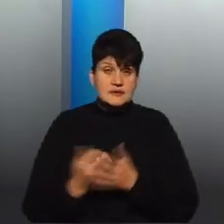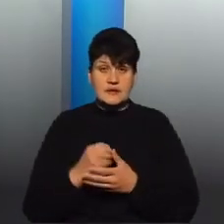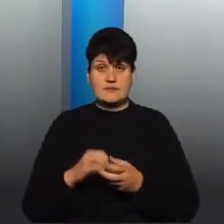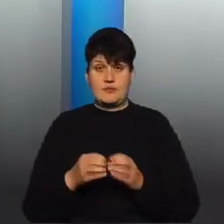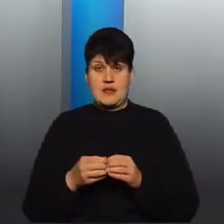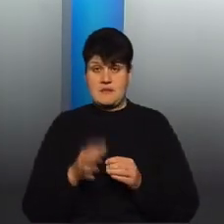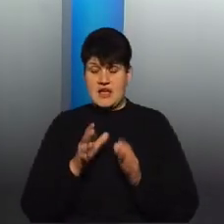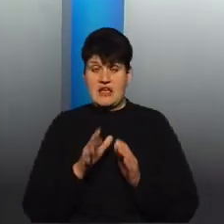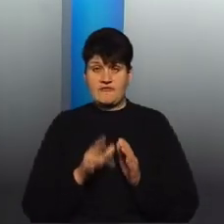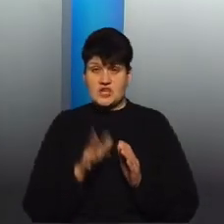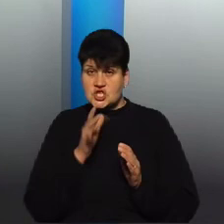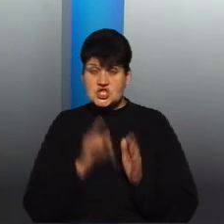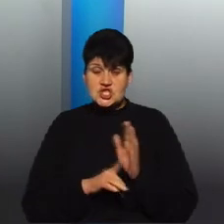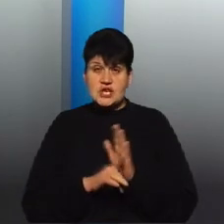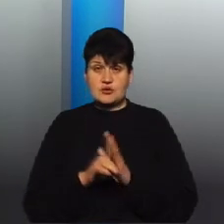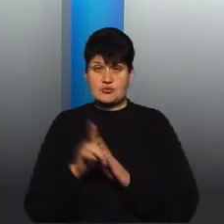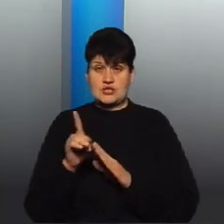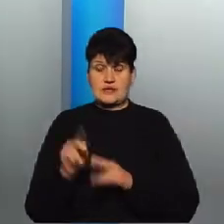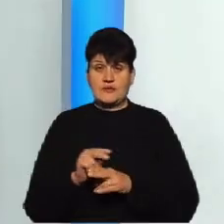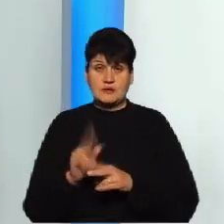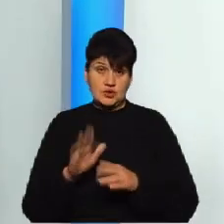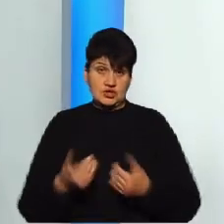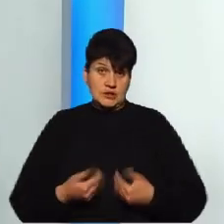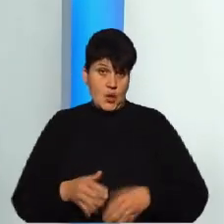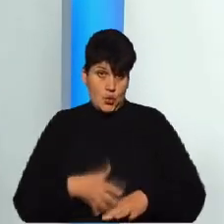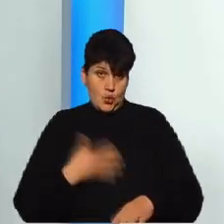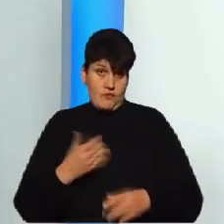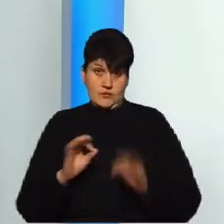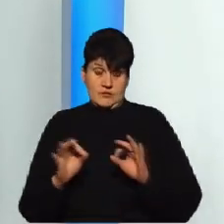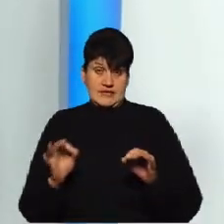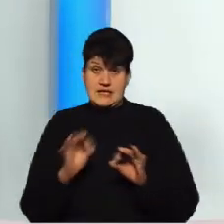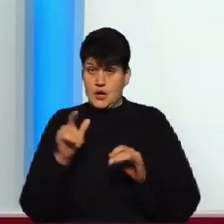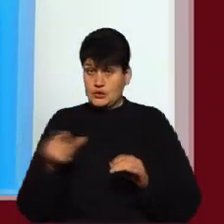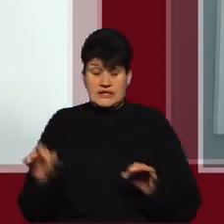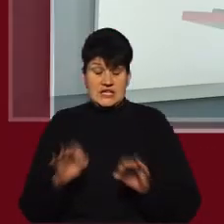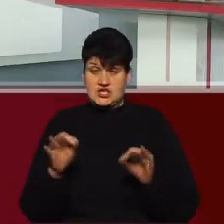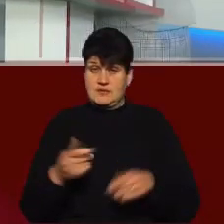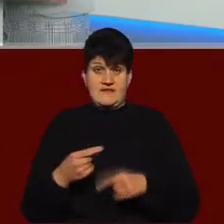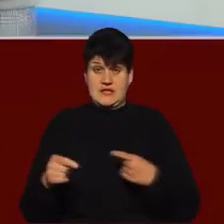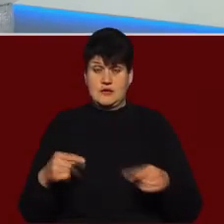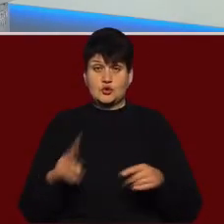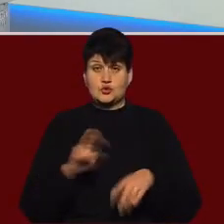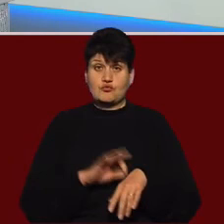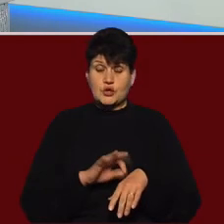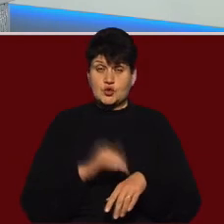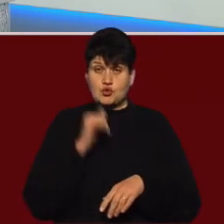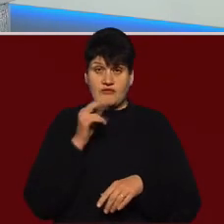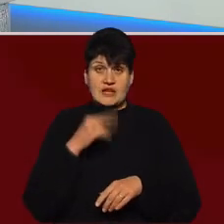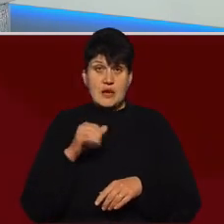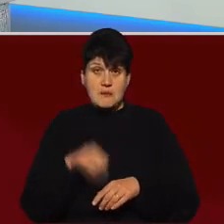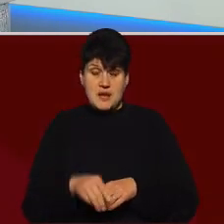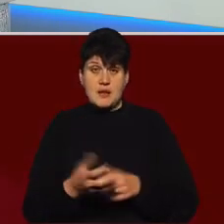розпочати лікування. Ти будеш жити довго і якісно. Ця людина нічим абсолютно не відрізняє. Хтось хворіє цукровим діабетом і